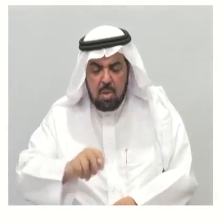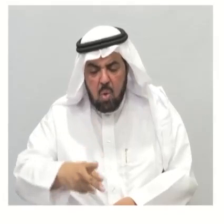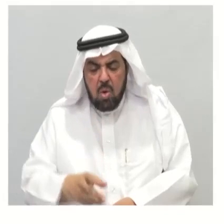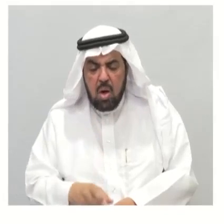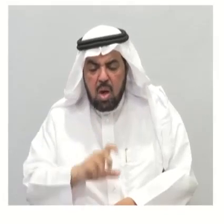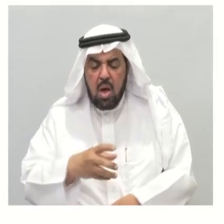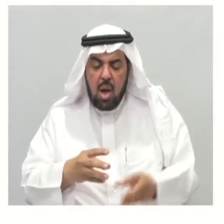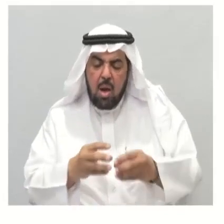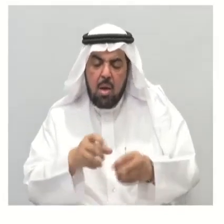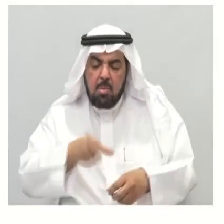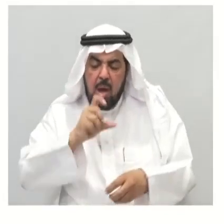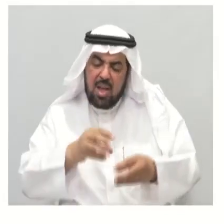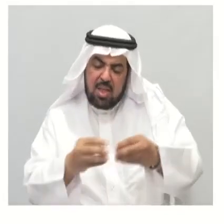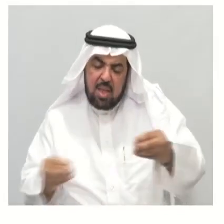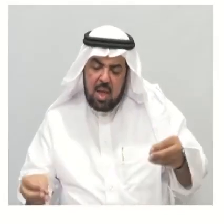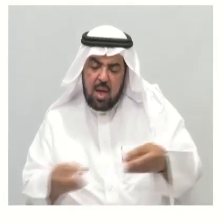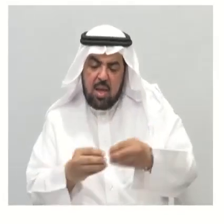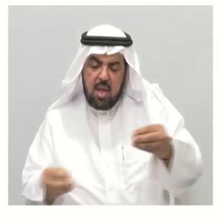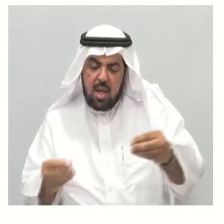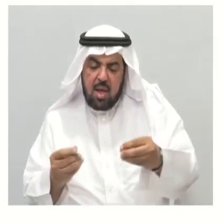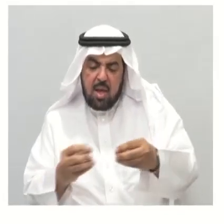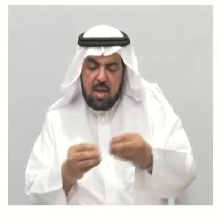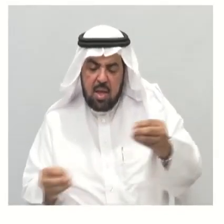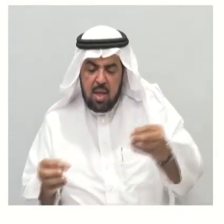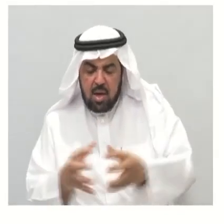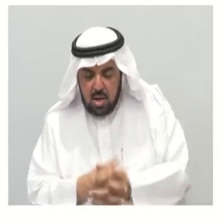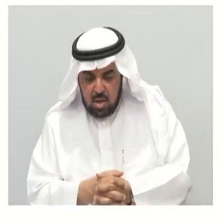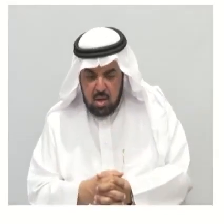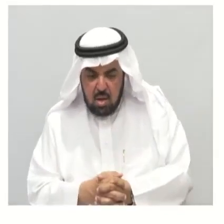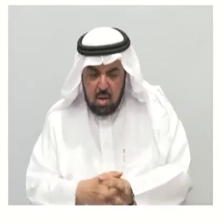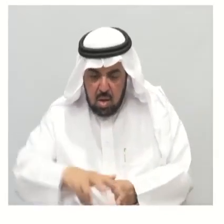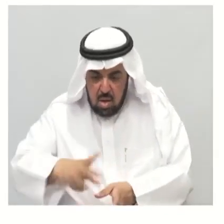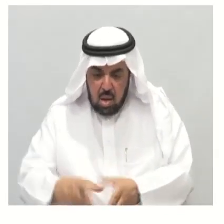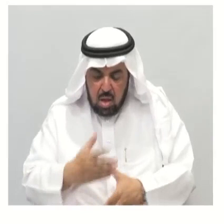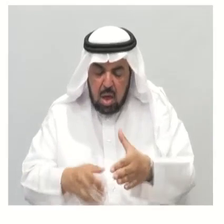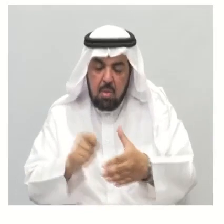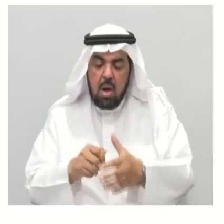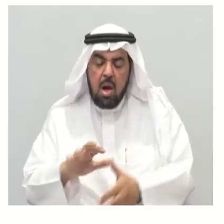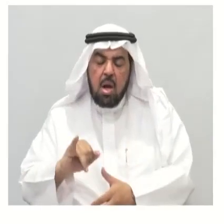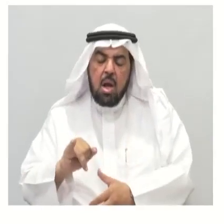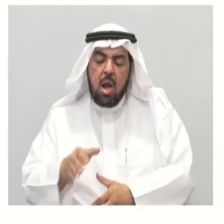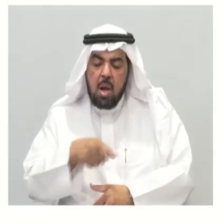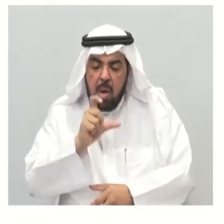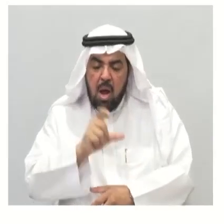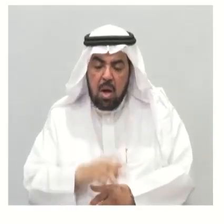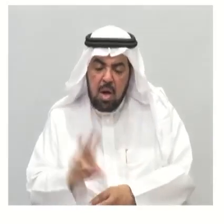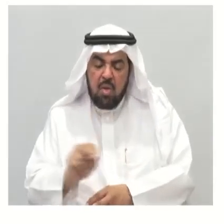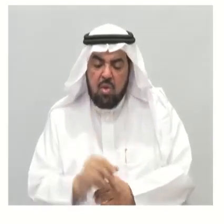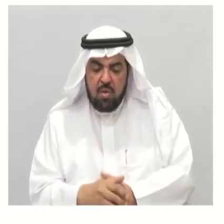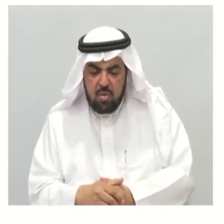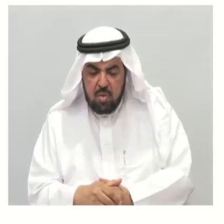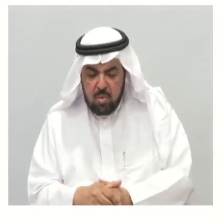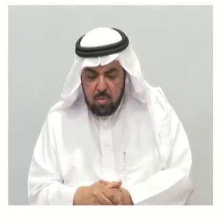سائل، هل تغير تركيب الماء هنا؟ إذن لم يتغير تركيب الماء. ولاحظ هنا الحديد